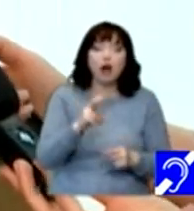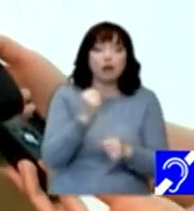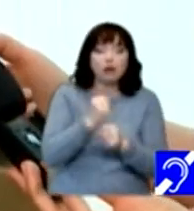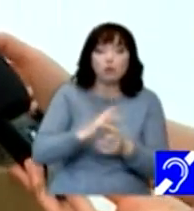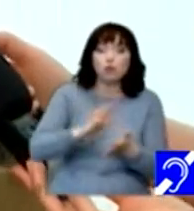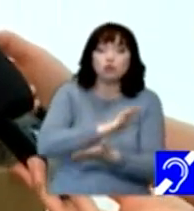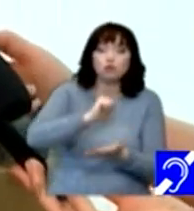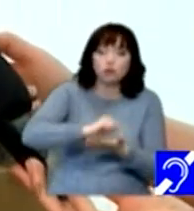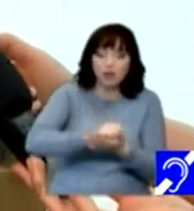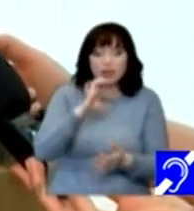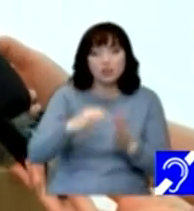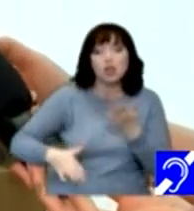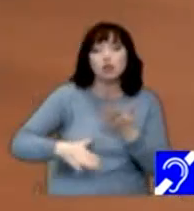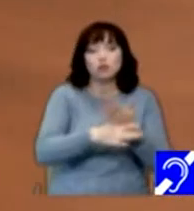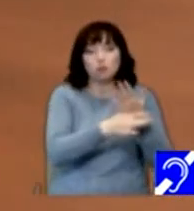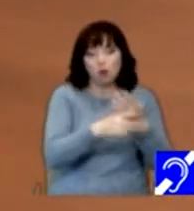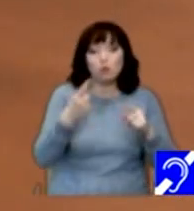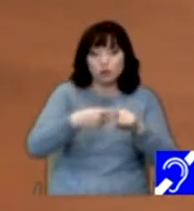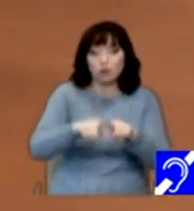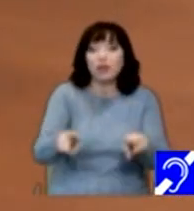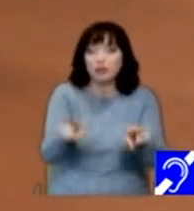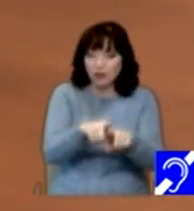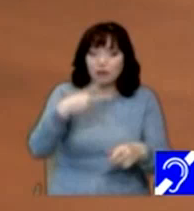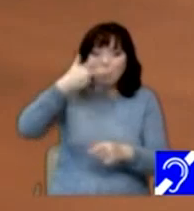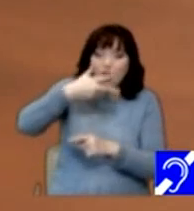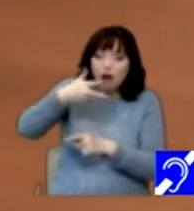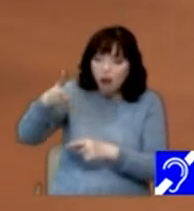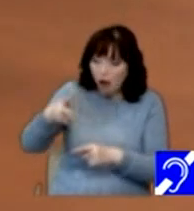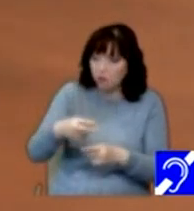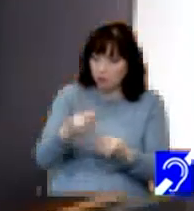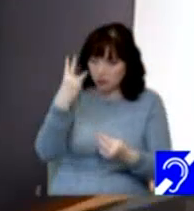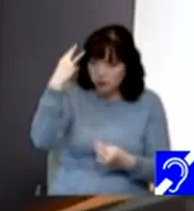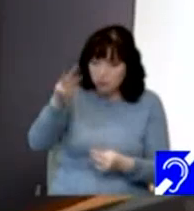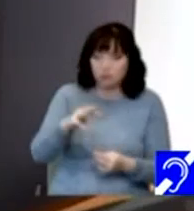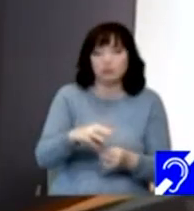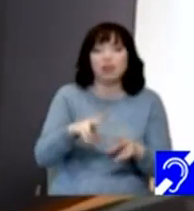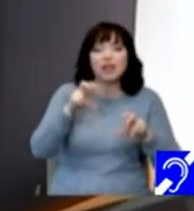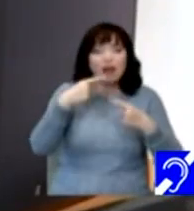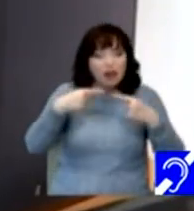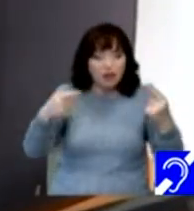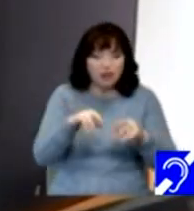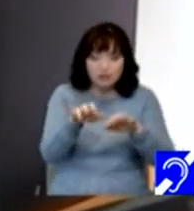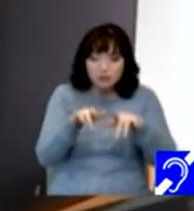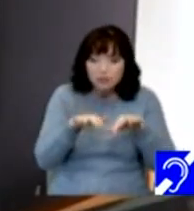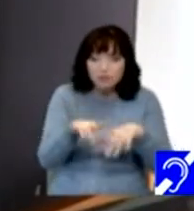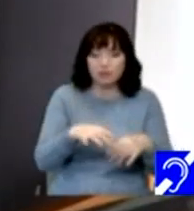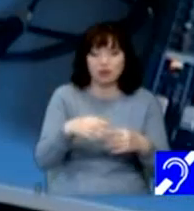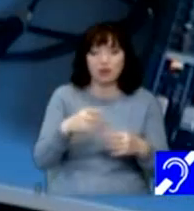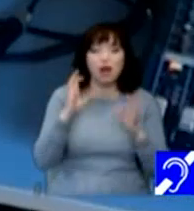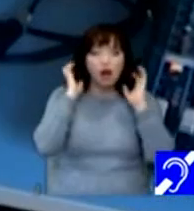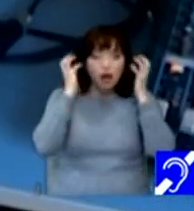de calitate cu ajutorul acestor camere de ultimă oră, cu ajutorul softurilor de montaj, audio și